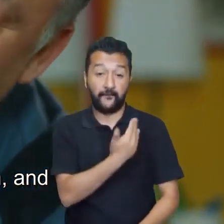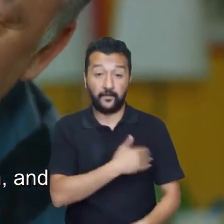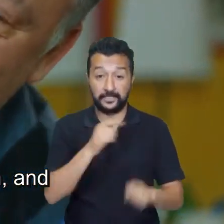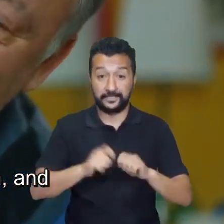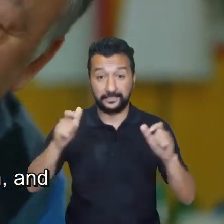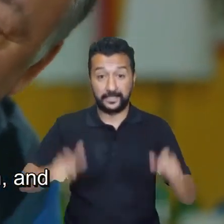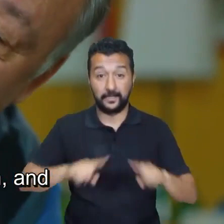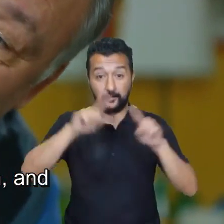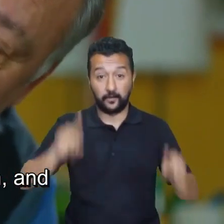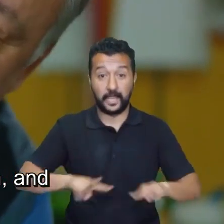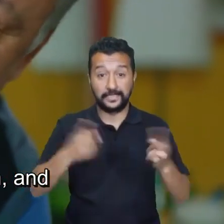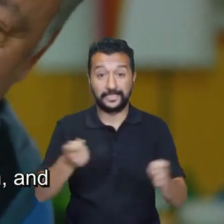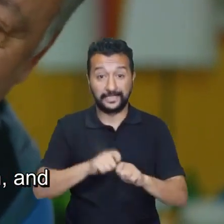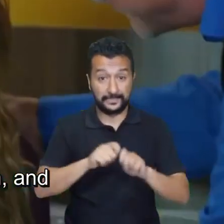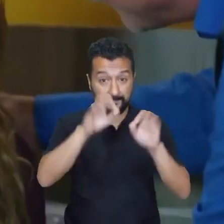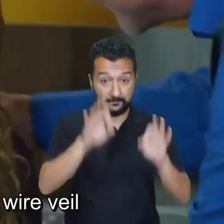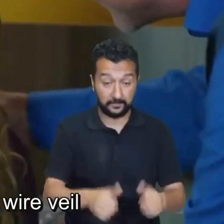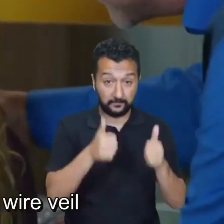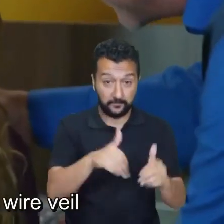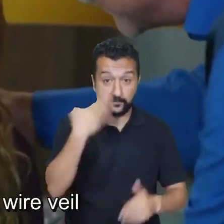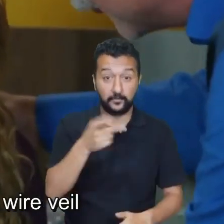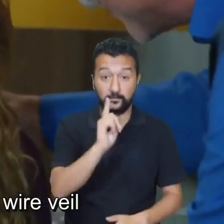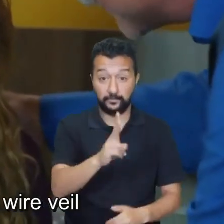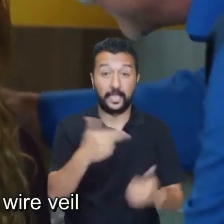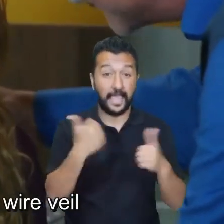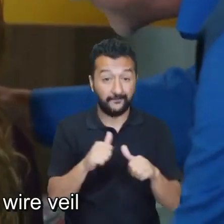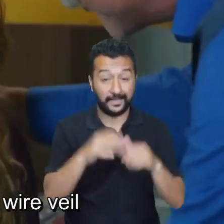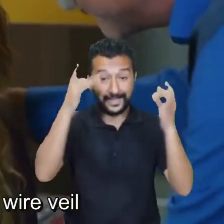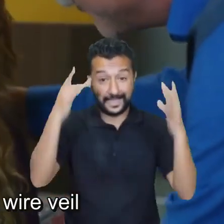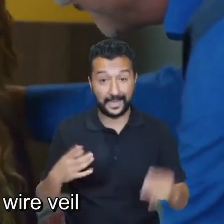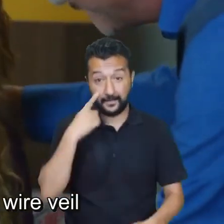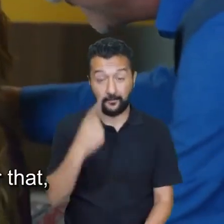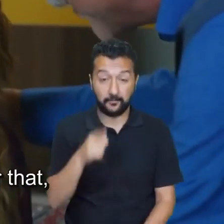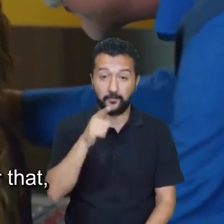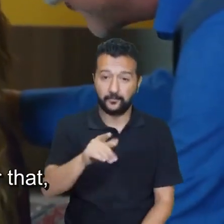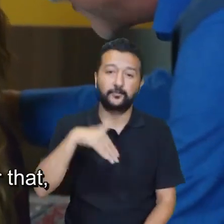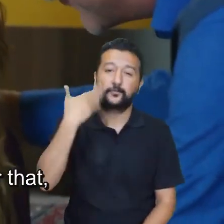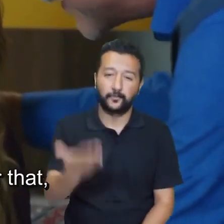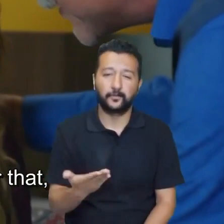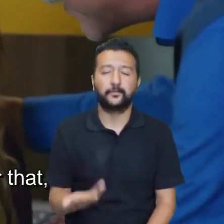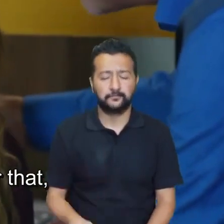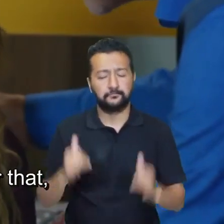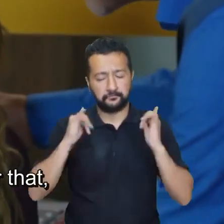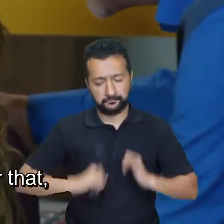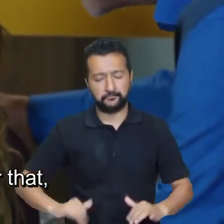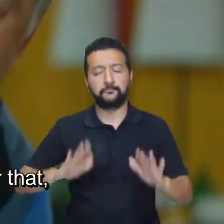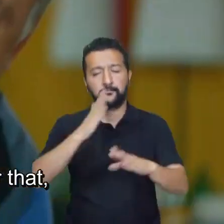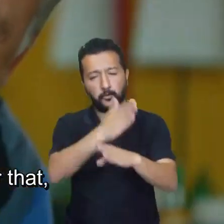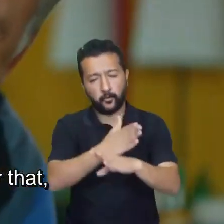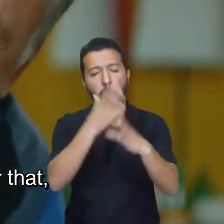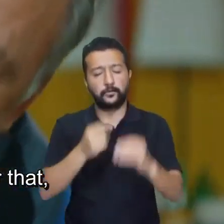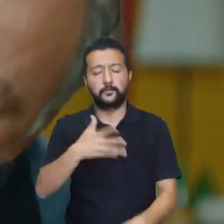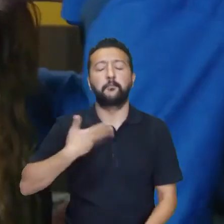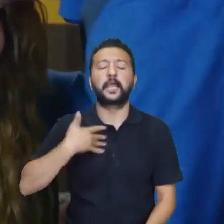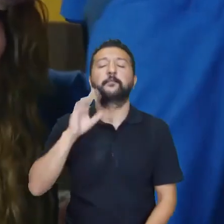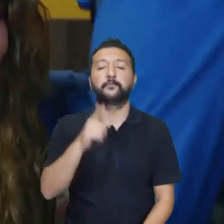avukatlık büronu açayım. İşlerin yoluna girsin. Bir de seni telli duvaklı gelin olarak göreyim. Ondan sonra uzatacağım bacaklarımı. Hiç